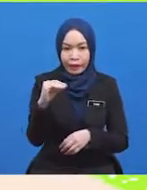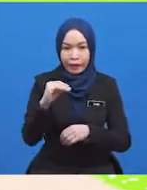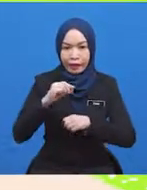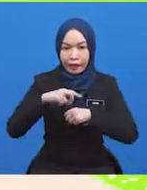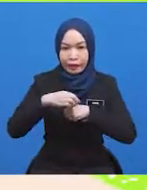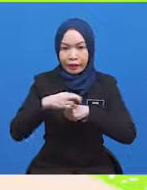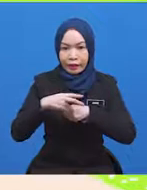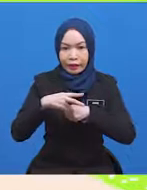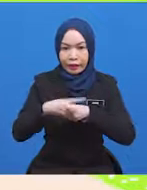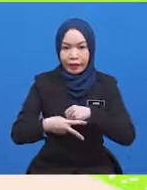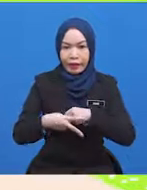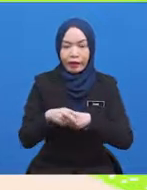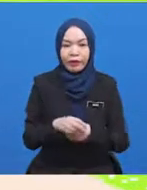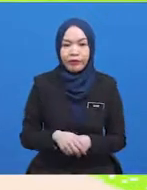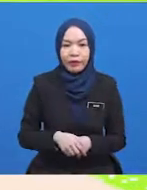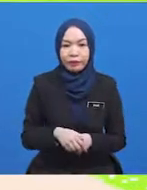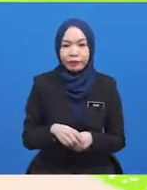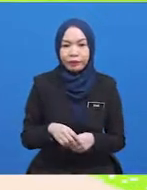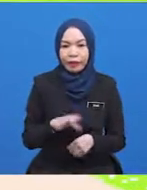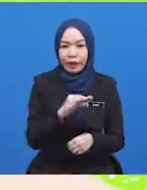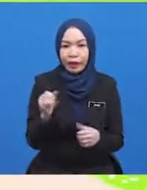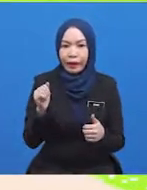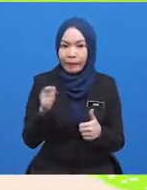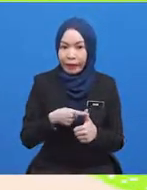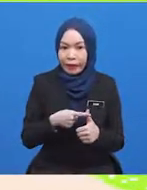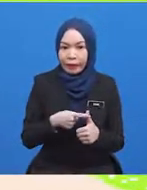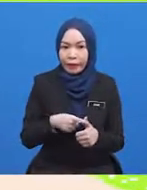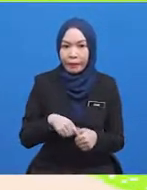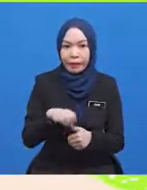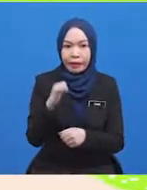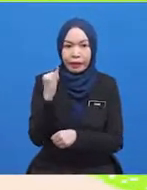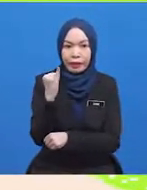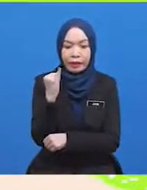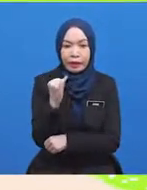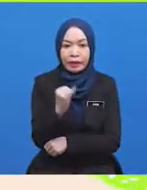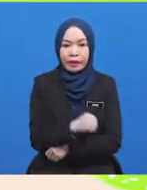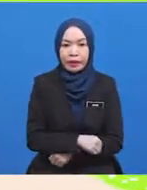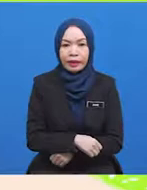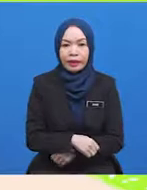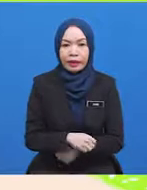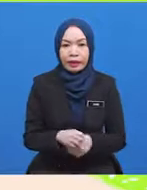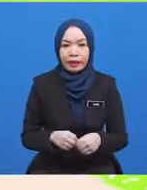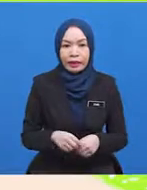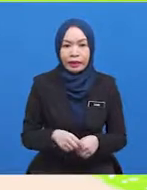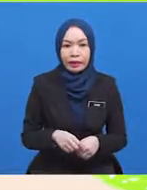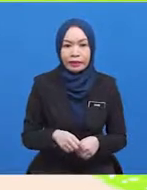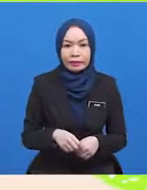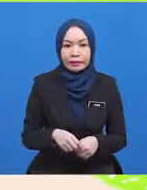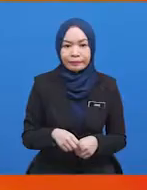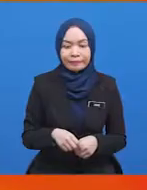2, iaitu yang pertama igneous recahan dan yang kedua ialah igneous